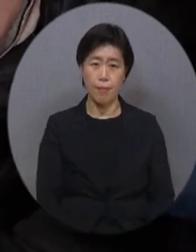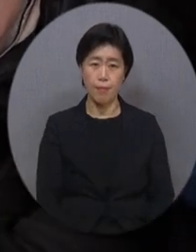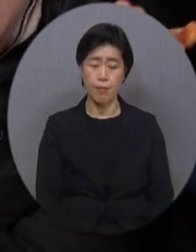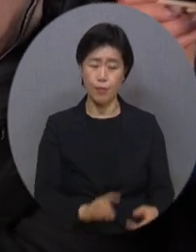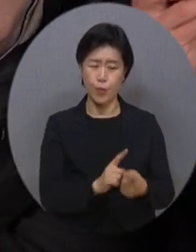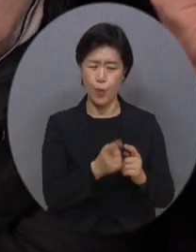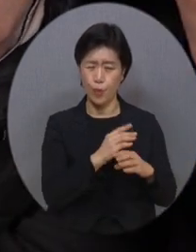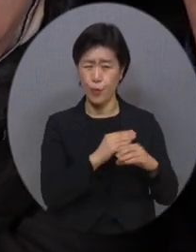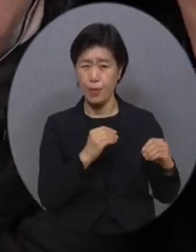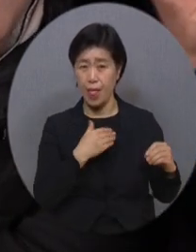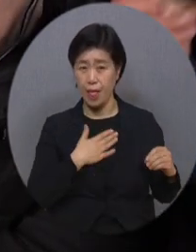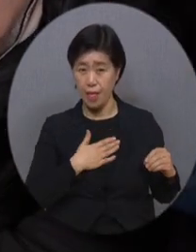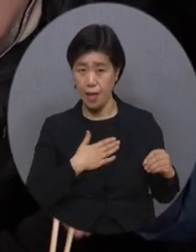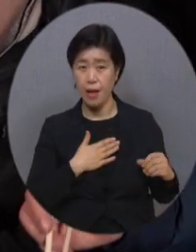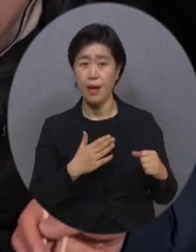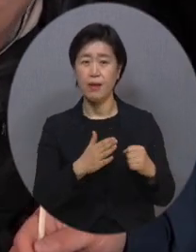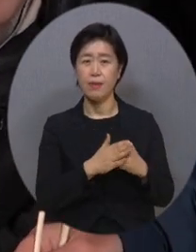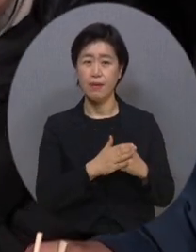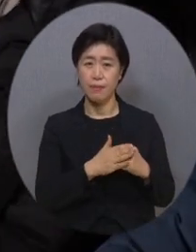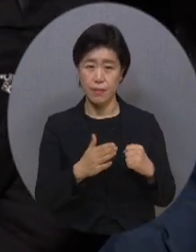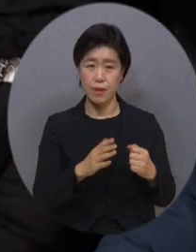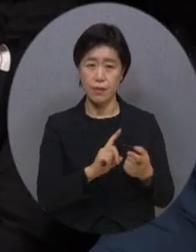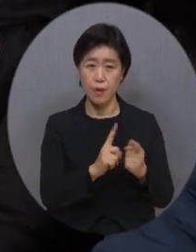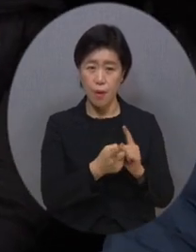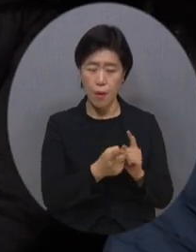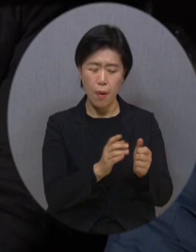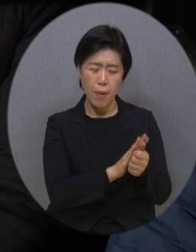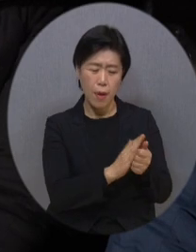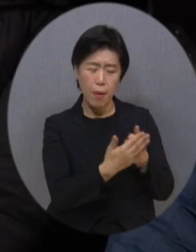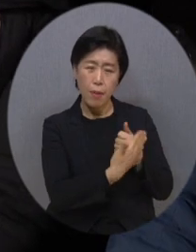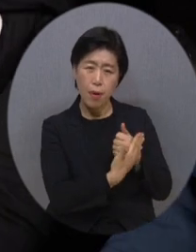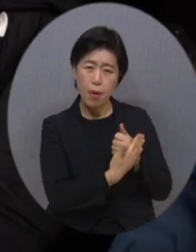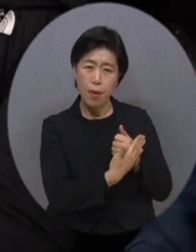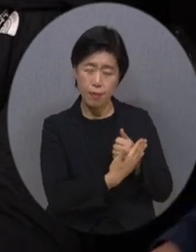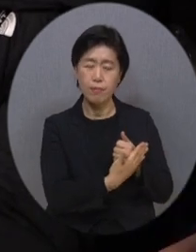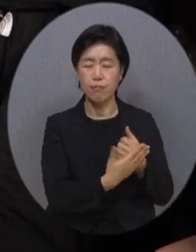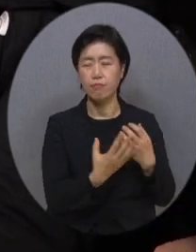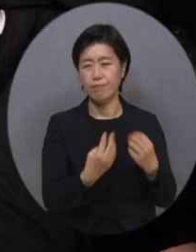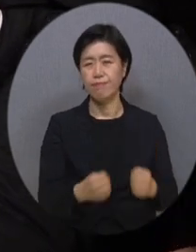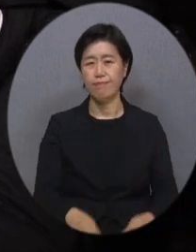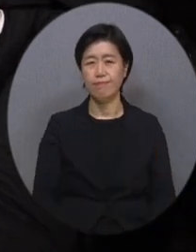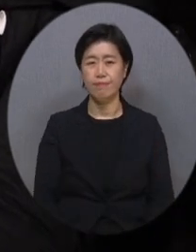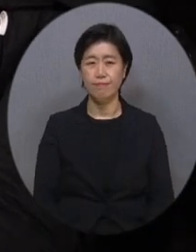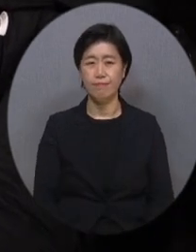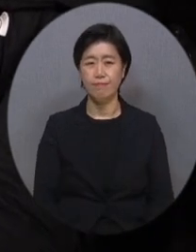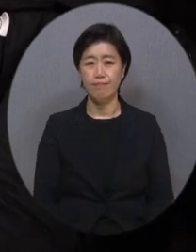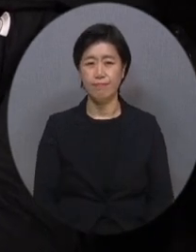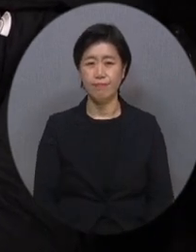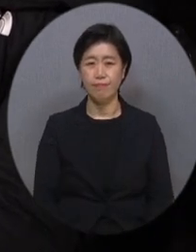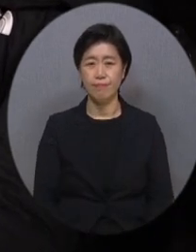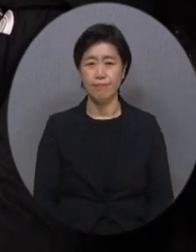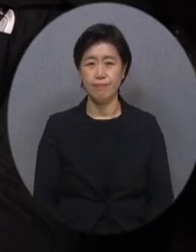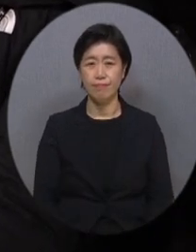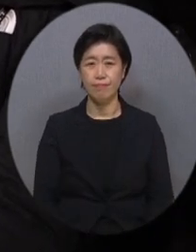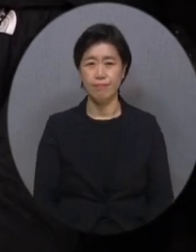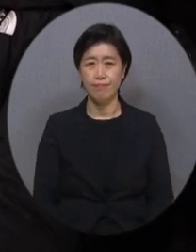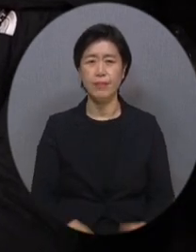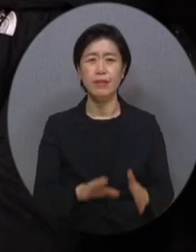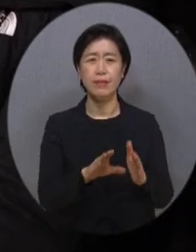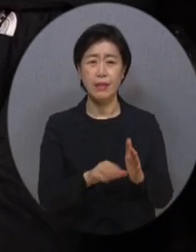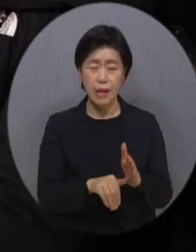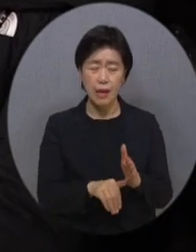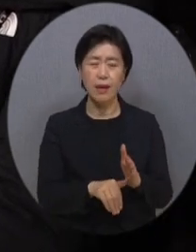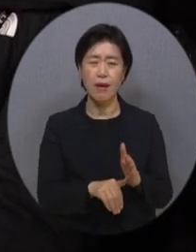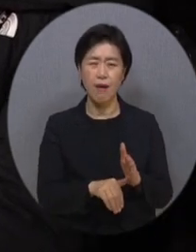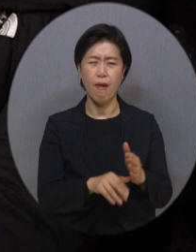아니까 그런 부분에서 이제 서로 배려를 많이 해주려고 해요. 그러다 보면 또 서로 너무 힘들어하는 때가